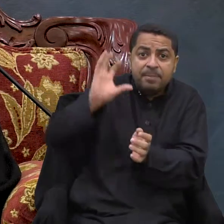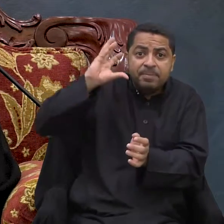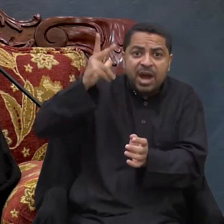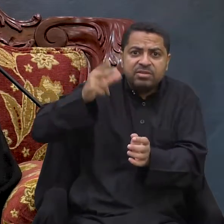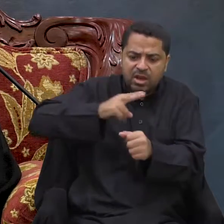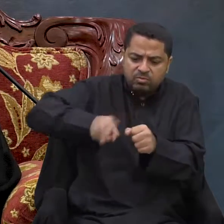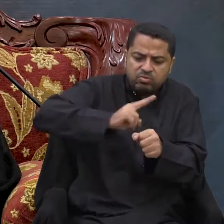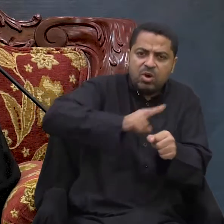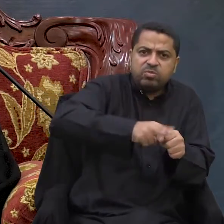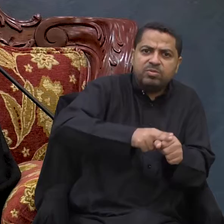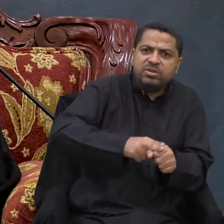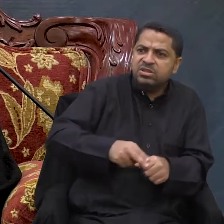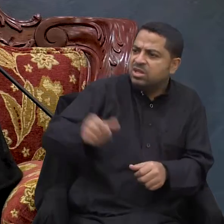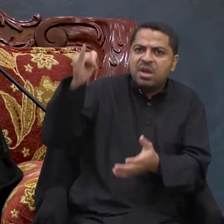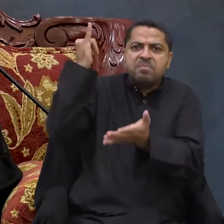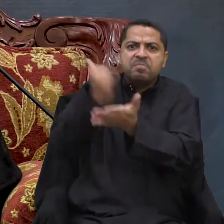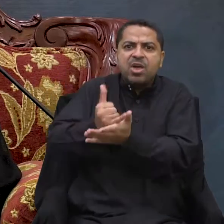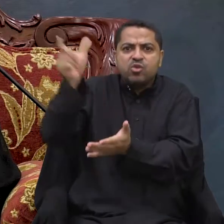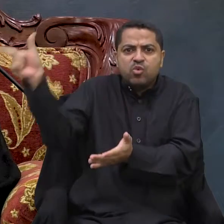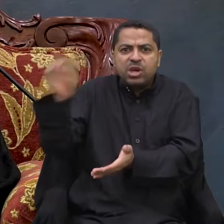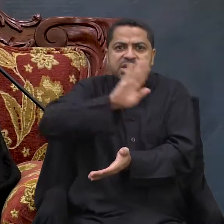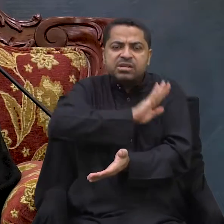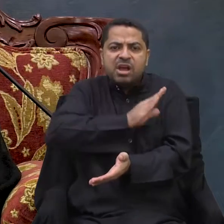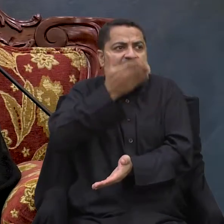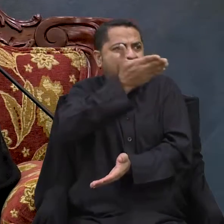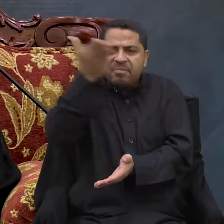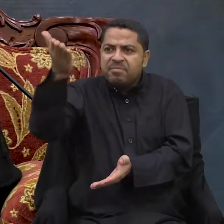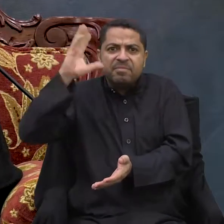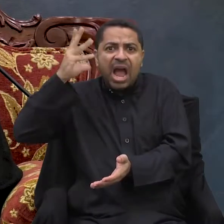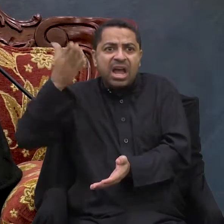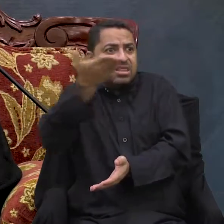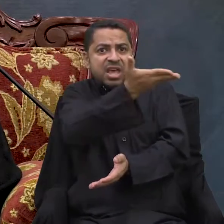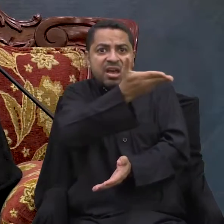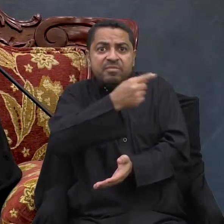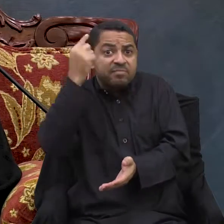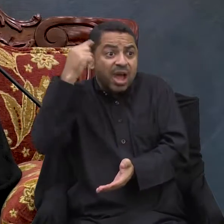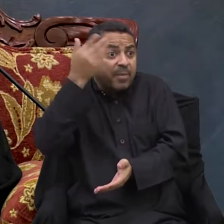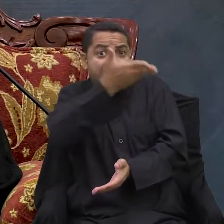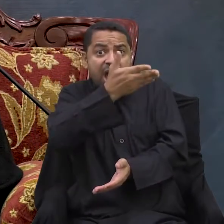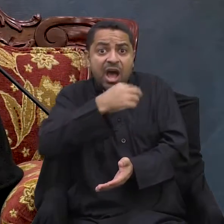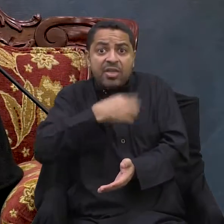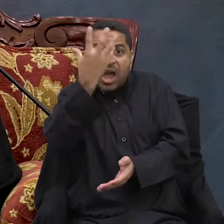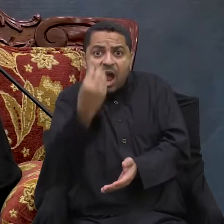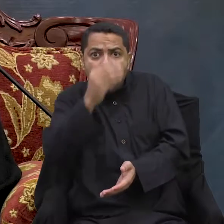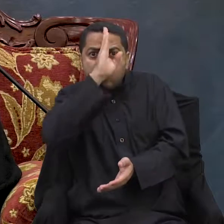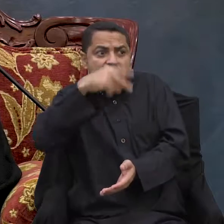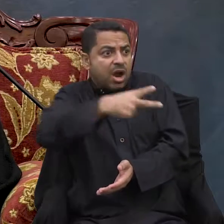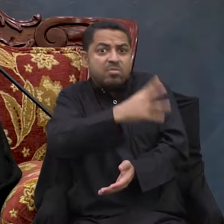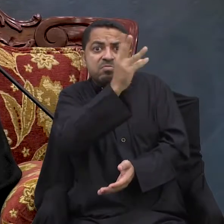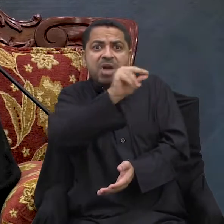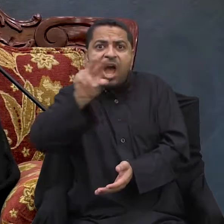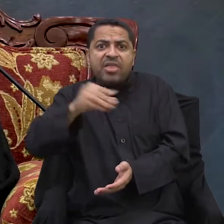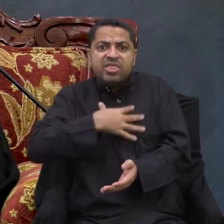فيهم. فنادى عمر بن سعد: ويحكم، هذا ابن الأنزع البطين، هذا